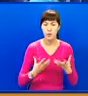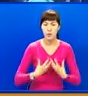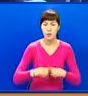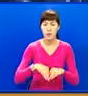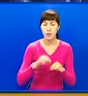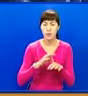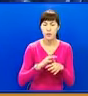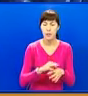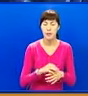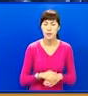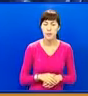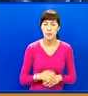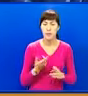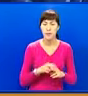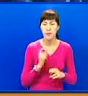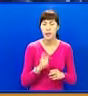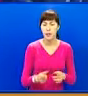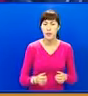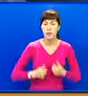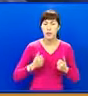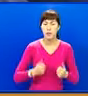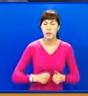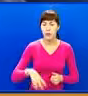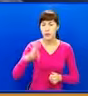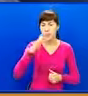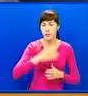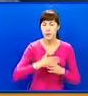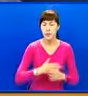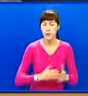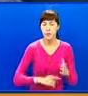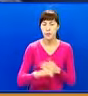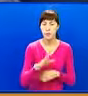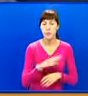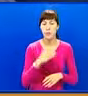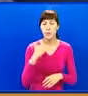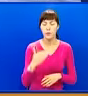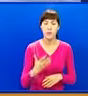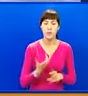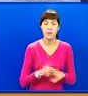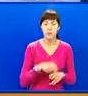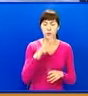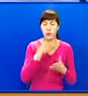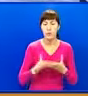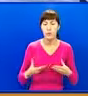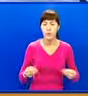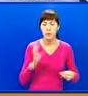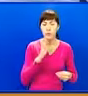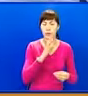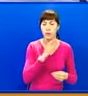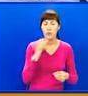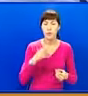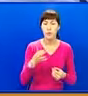кетіп отырмыз. Бұл азаматтардың тәуекелге баруына мемлекеттік қолдау түрткі болды. Оның үстіне биыл көктемде солтүстіктегі бірнеше